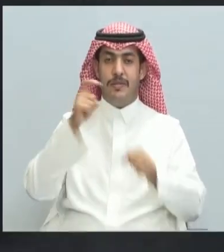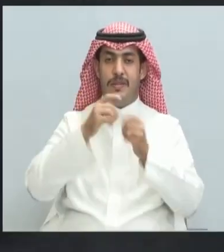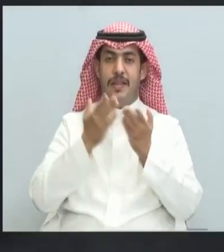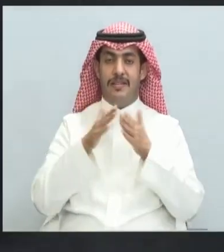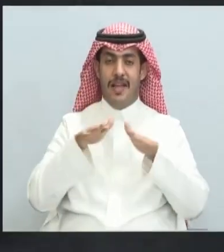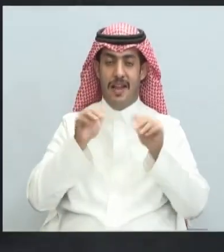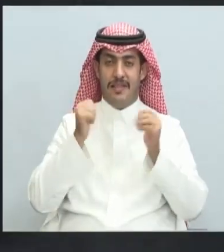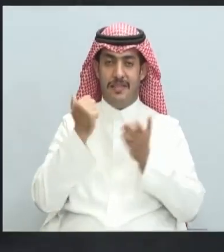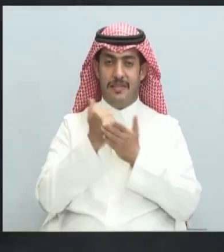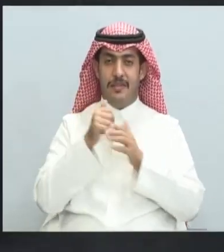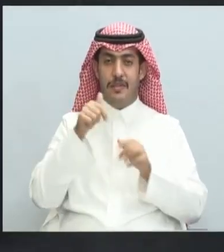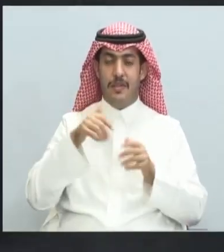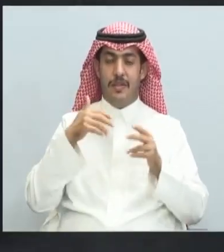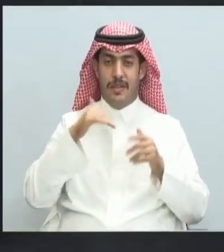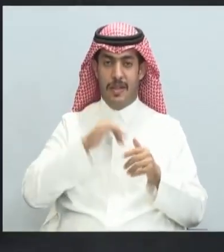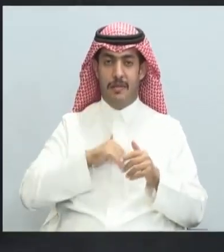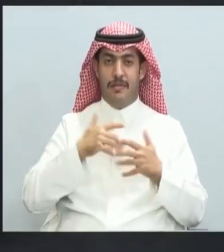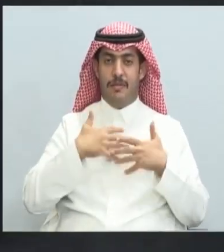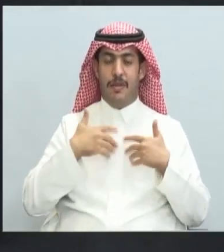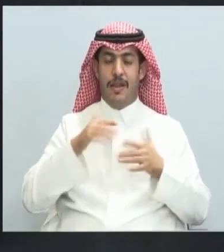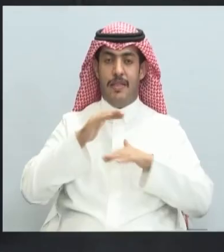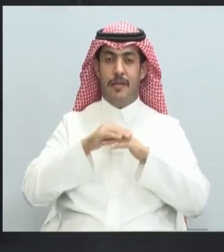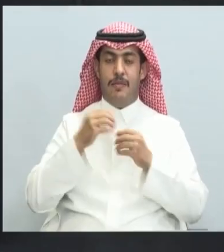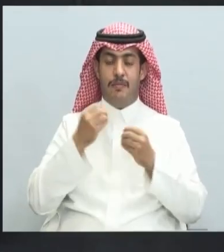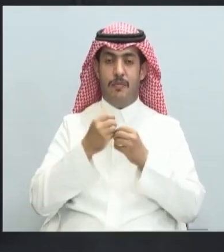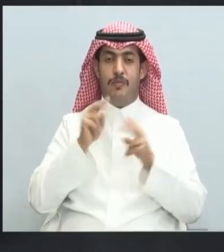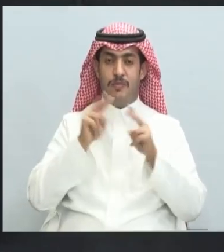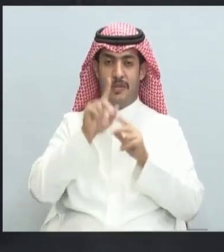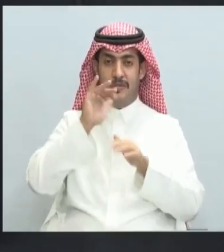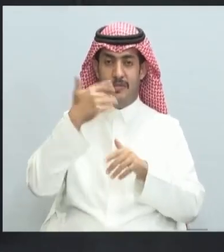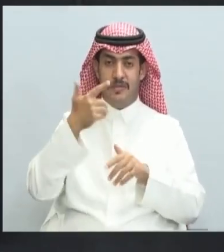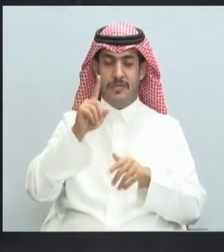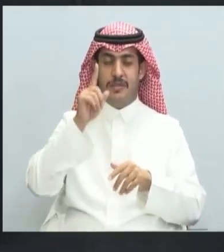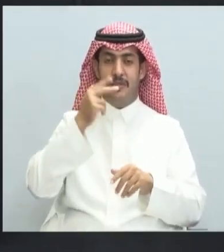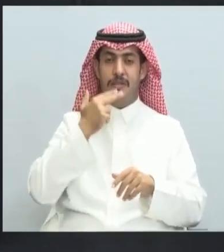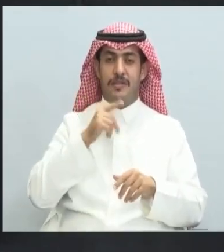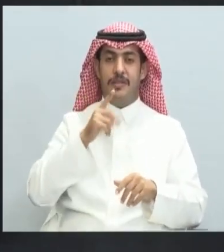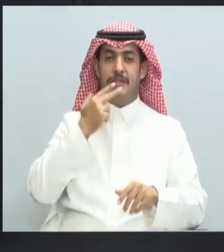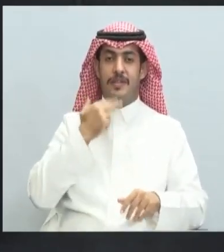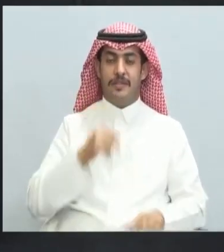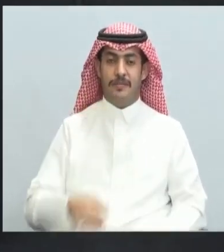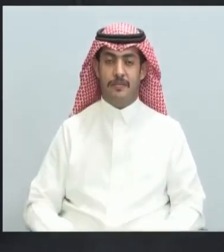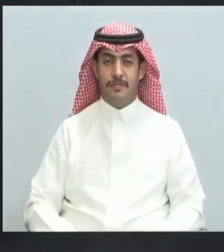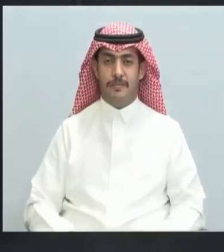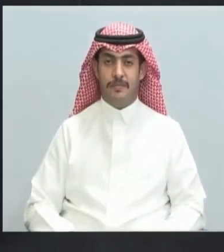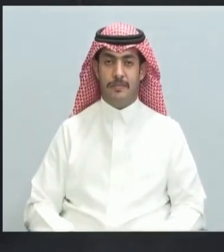ختام درسنا لهذا اليوم تقبلوا فائق التحيه والاحترام الى ان اراكوا في الحصه القادمه على خير في امان الله